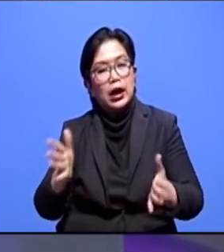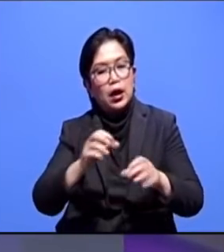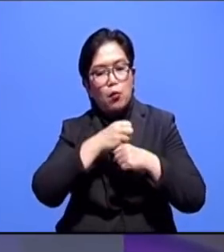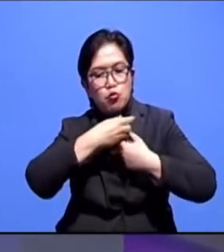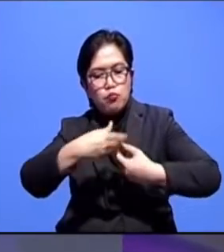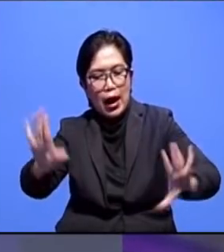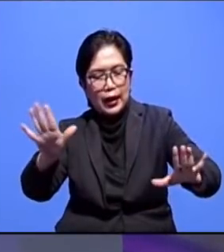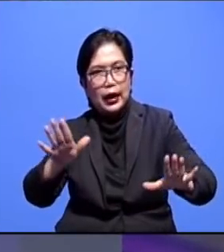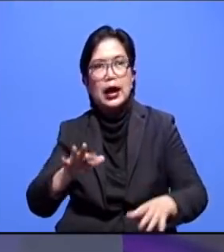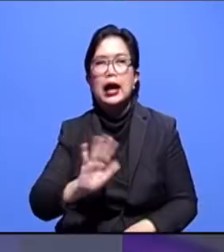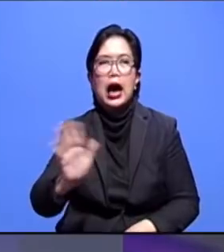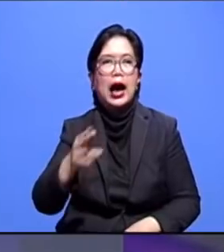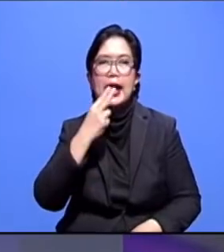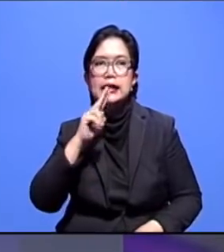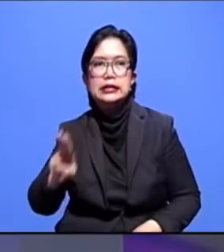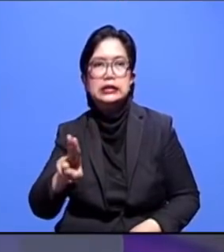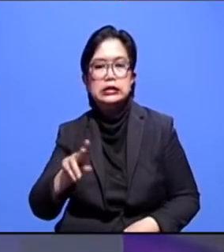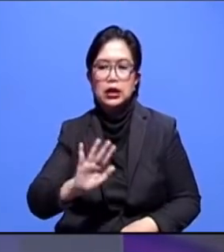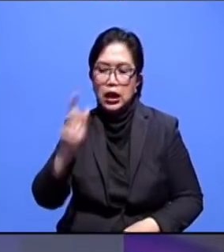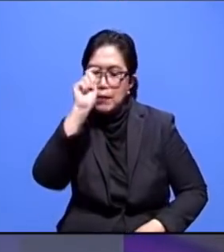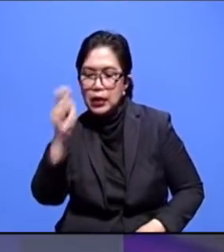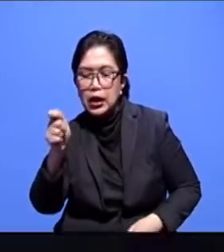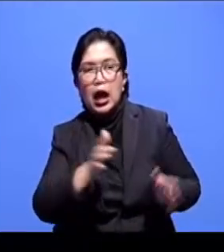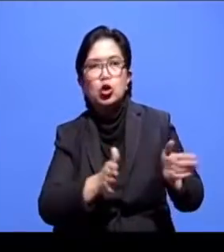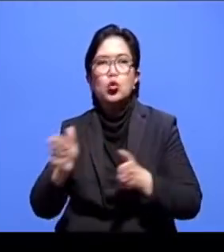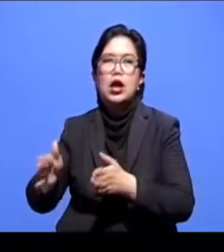anak-anak dan digelar tidak mematuhi protokol kesehatan.